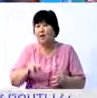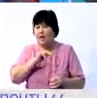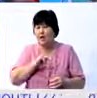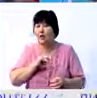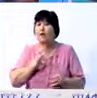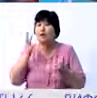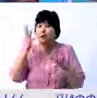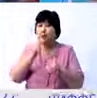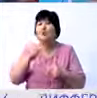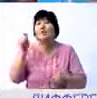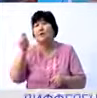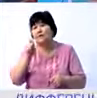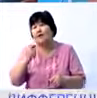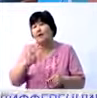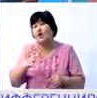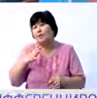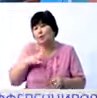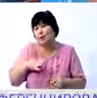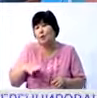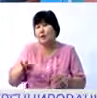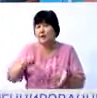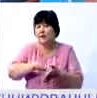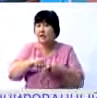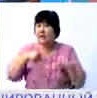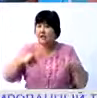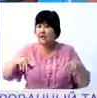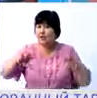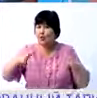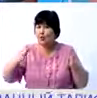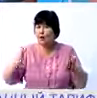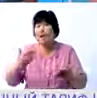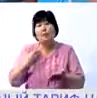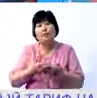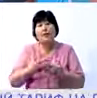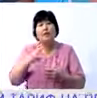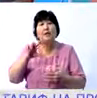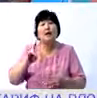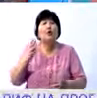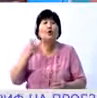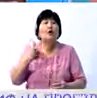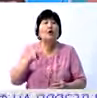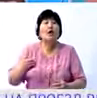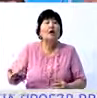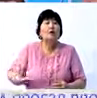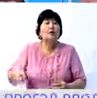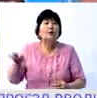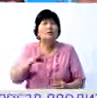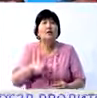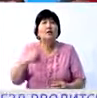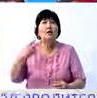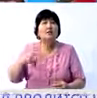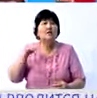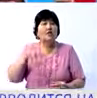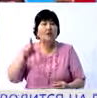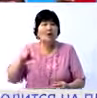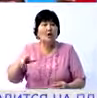и по ночам, и выходные. Им приходится сталкиваться с различными ситуациями. К примеру, в микрорайоне Шугла проживают более 30 тысяч граждан